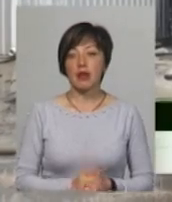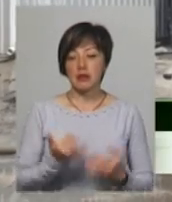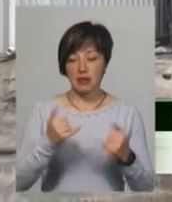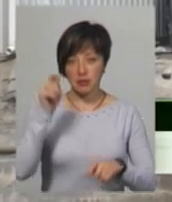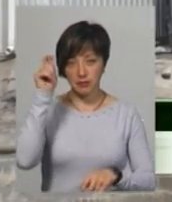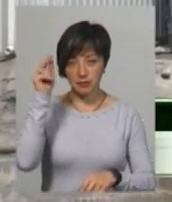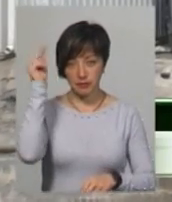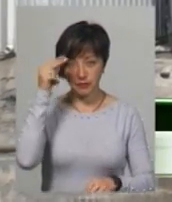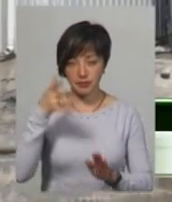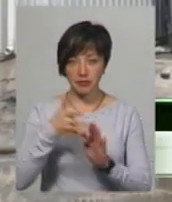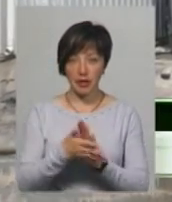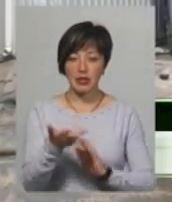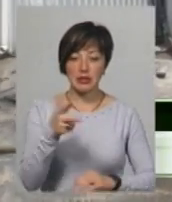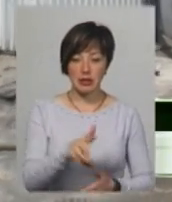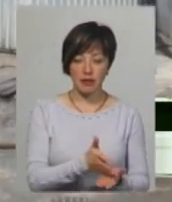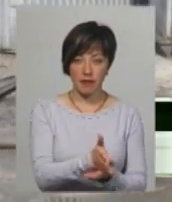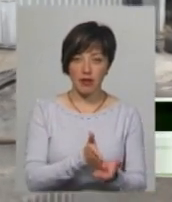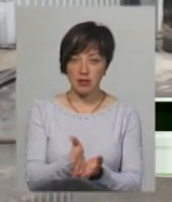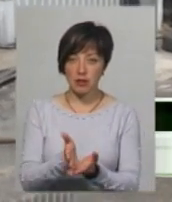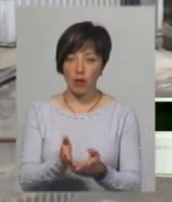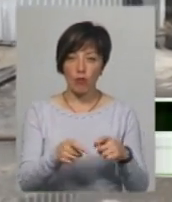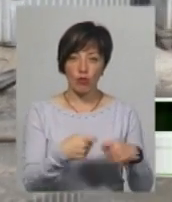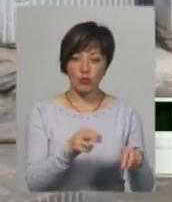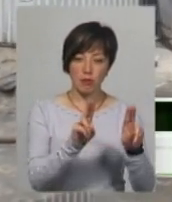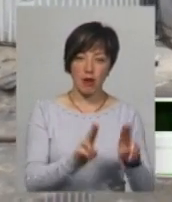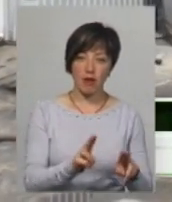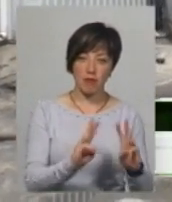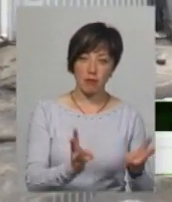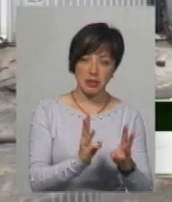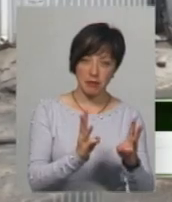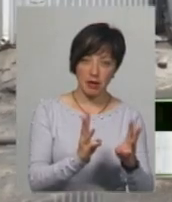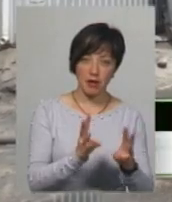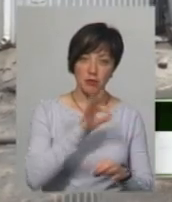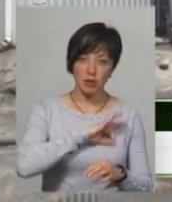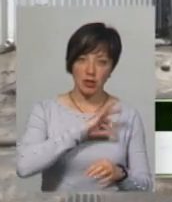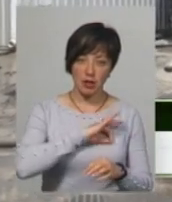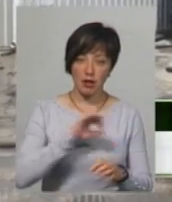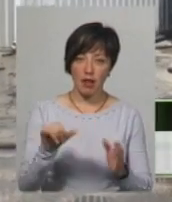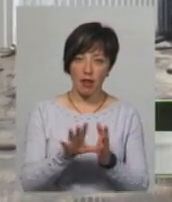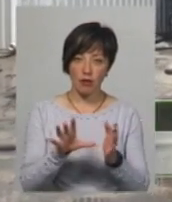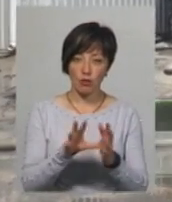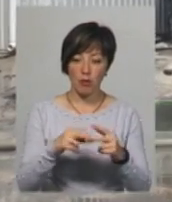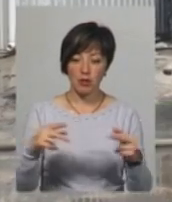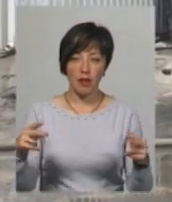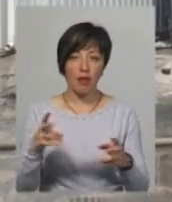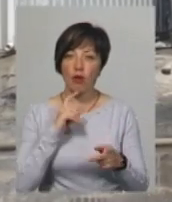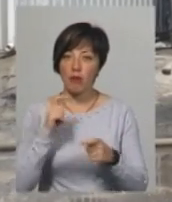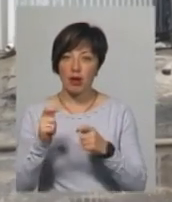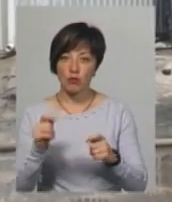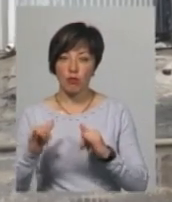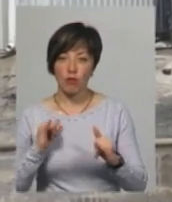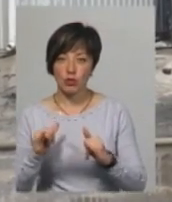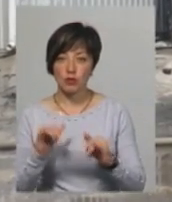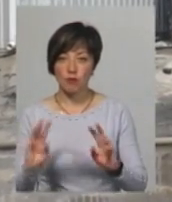Відпрацьовуються 3 версії. Це порушення правил пожежної безпеки при експлуатації електромережі, необережне поводження